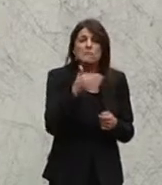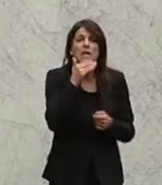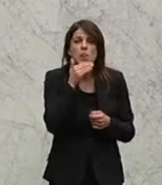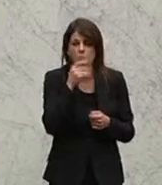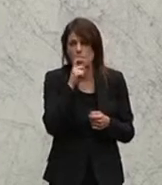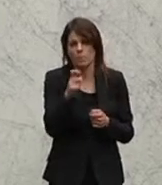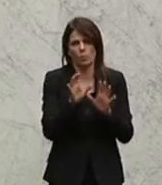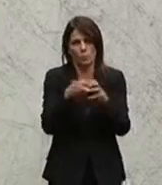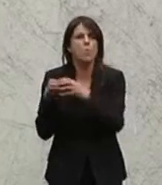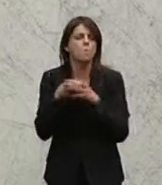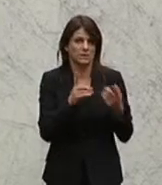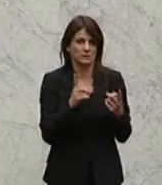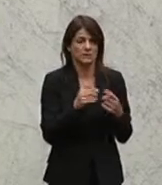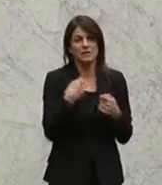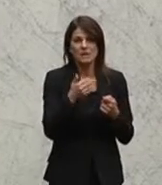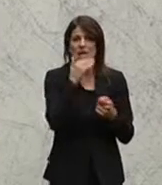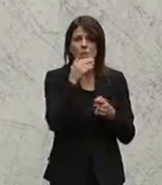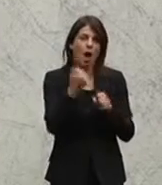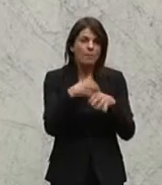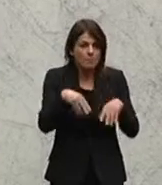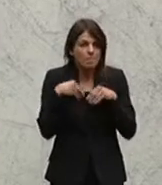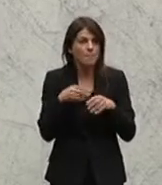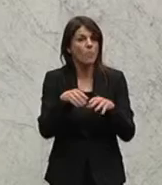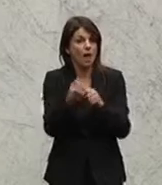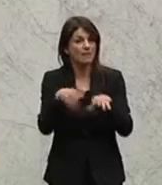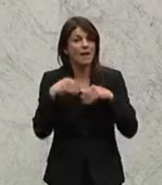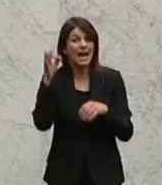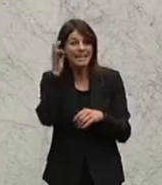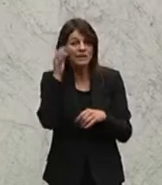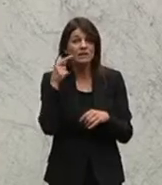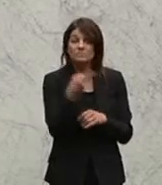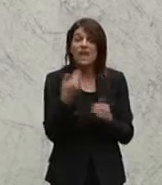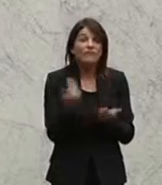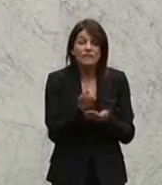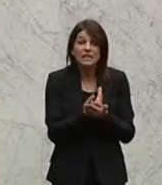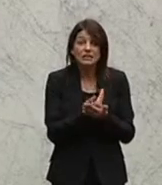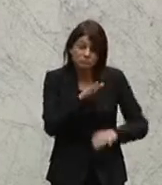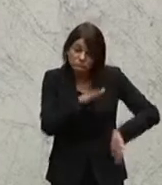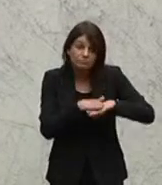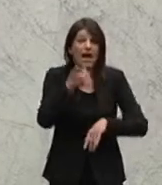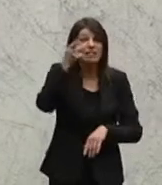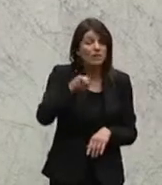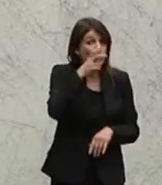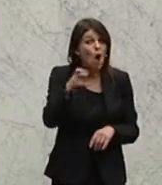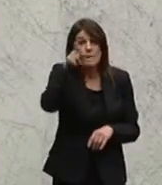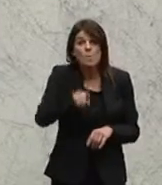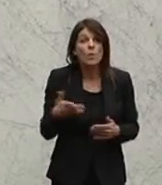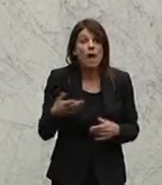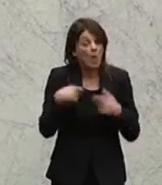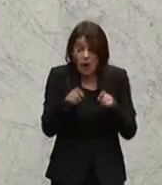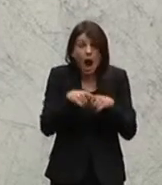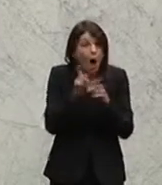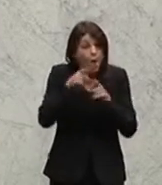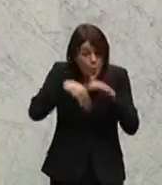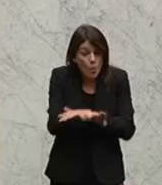genug Berufsgruppen, genug Arbeitnehmerinnen und Arbeitnehmer, die verdienen 1.000 Euro im Monat oder